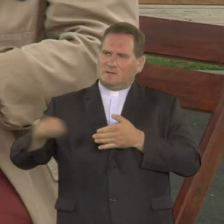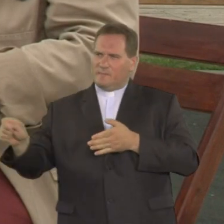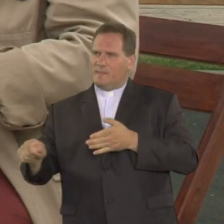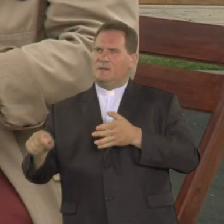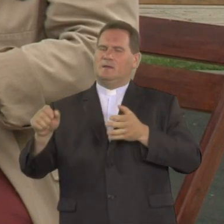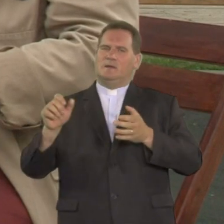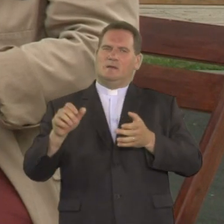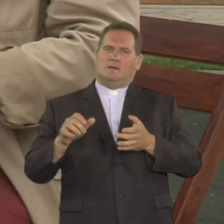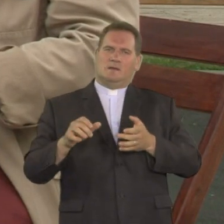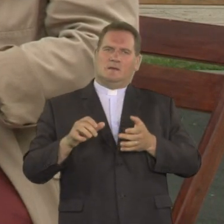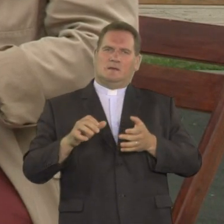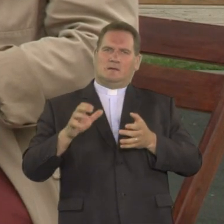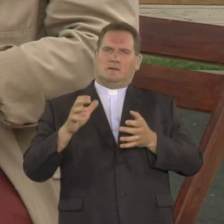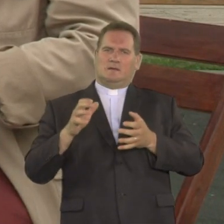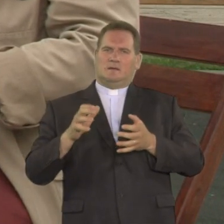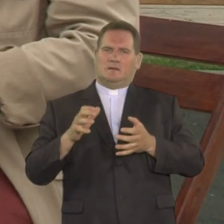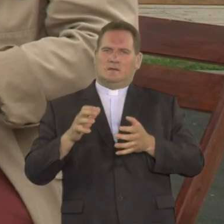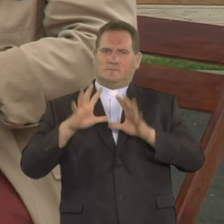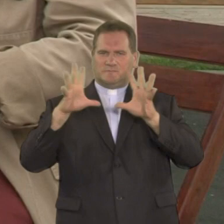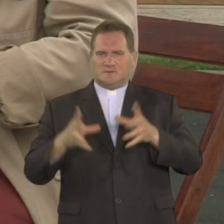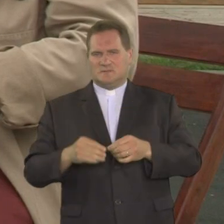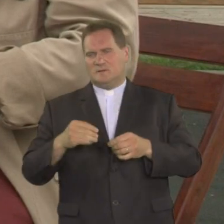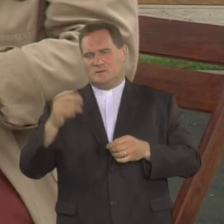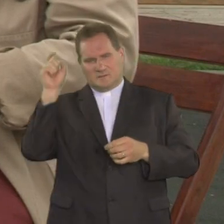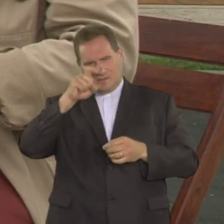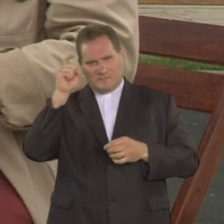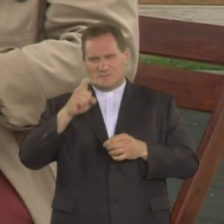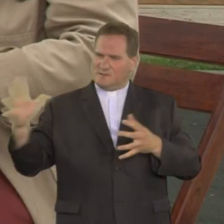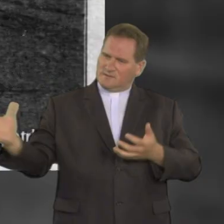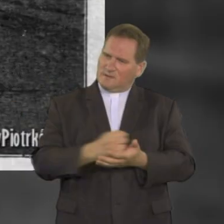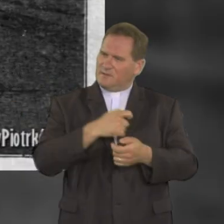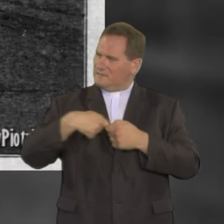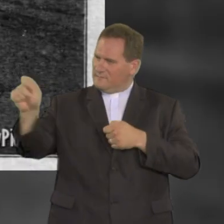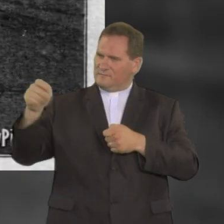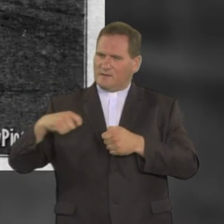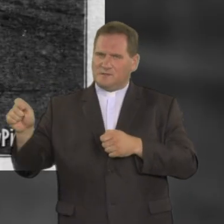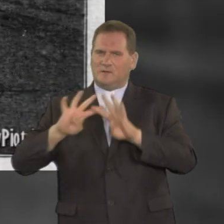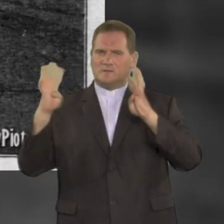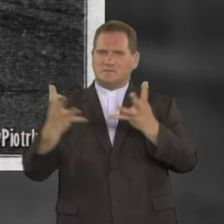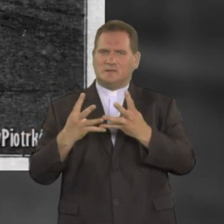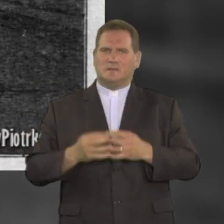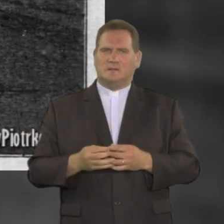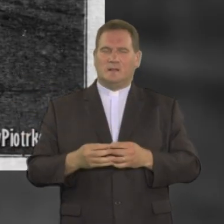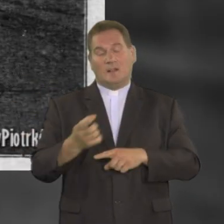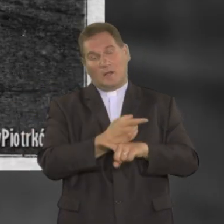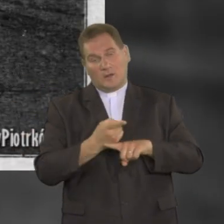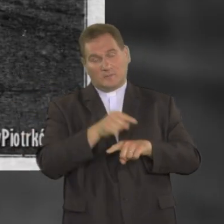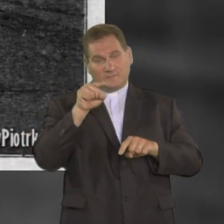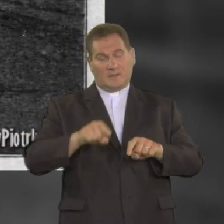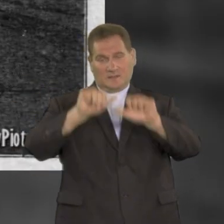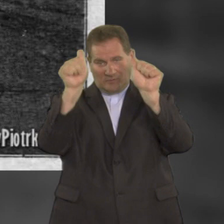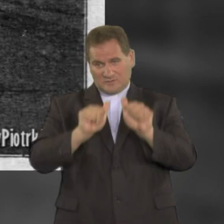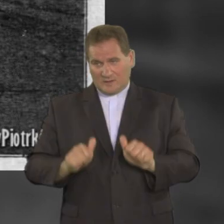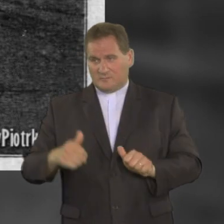miedź, mosiądz, żeliwo Niemcy zabierali i wywieźli ogrodzenie. Ogród w takim kształcie istniał do roku